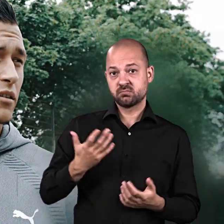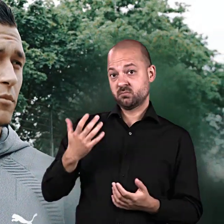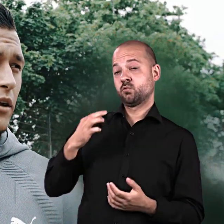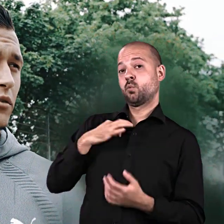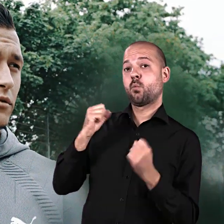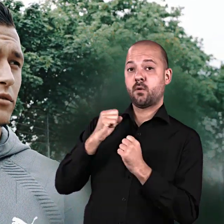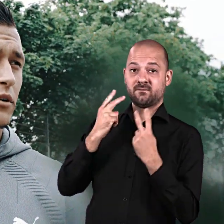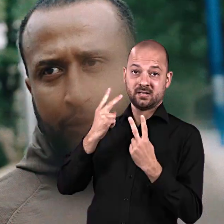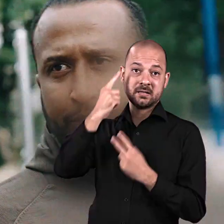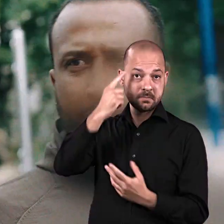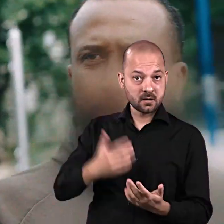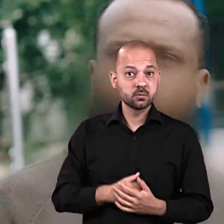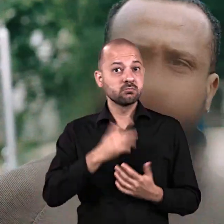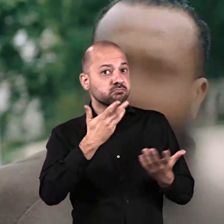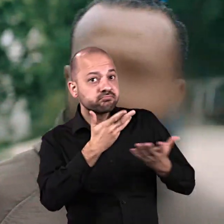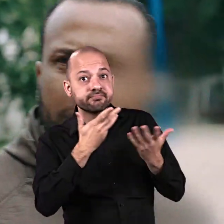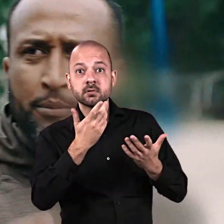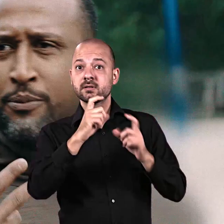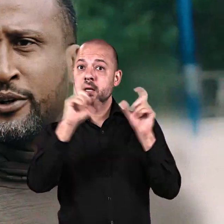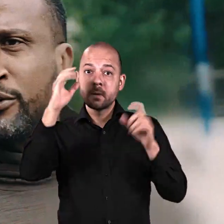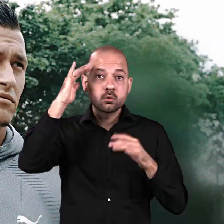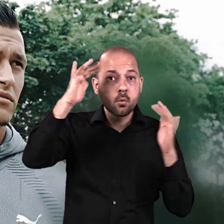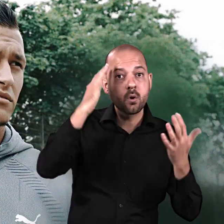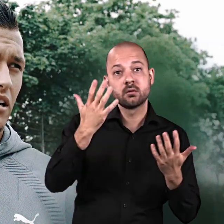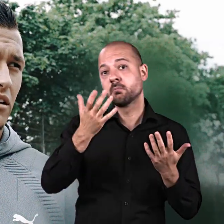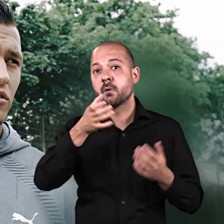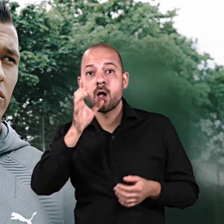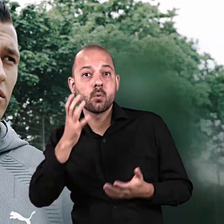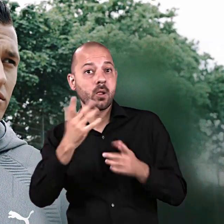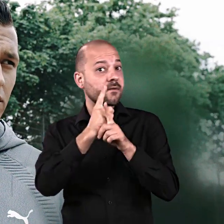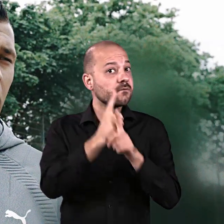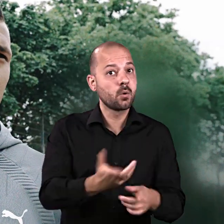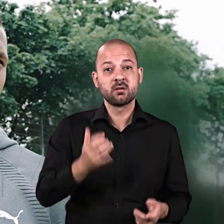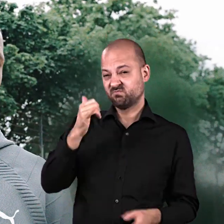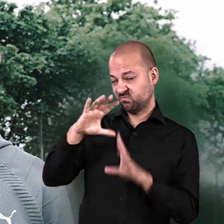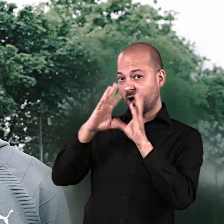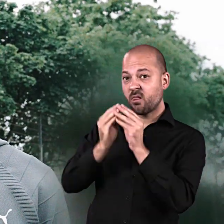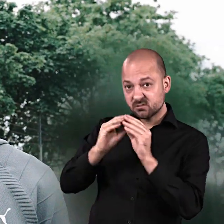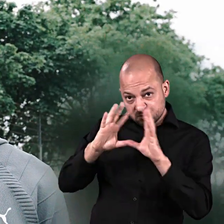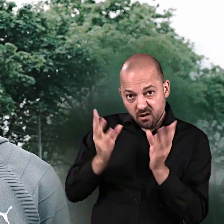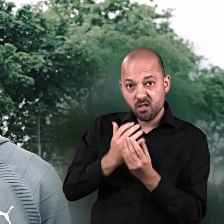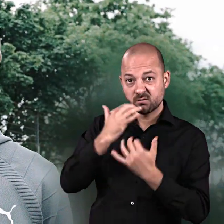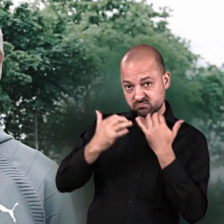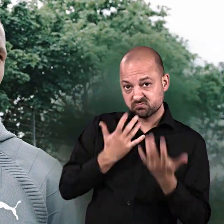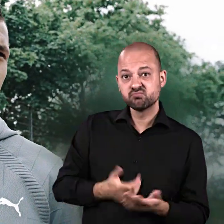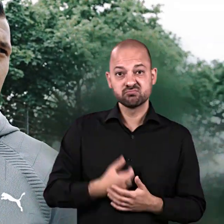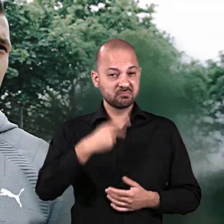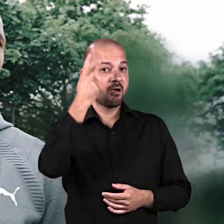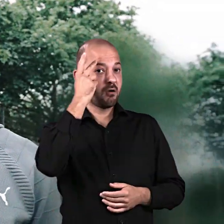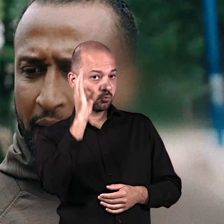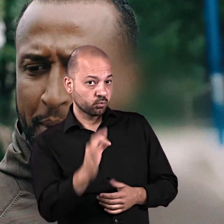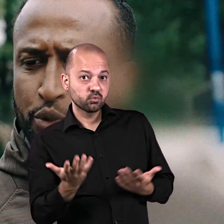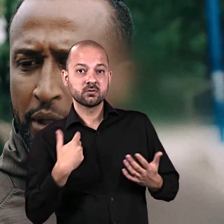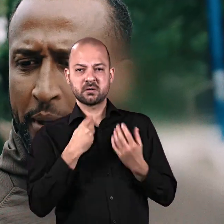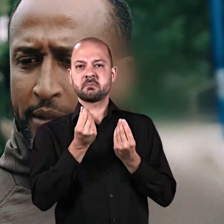wichtig, die Meinung. Ob wir da über Drogen geredet haben, ob wir über Alkohol, über die Folgen und alles so. Ja, ja, ja. Da kann ich mich gut